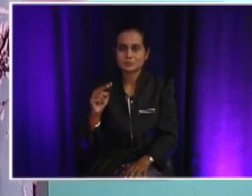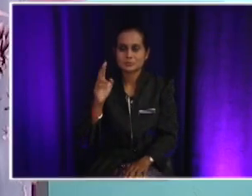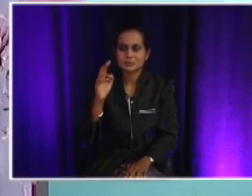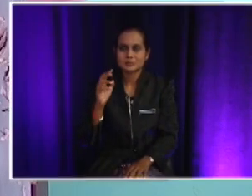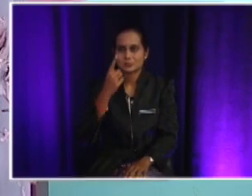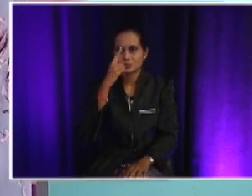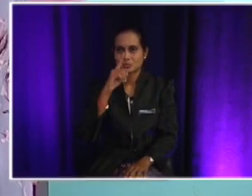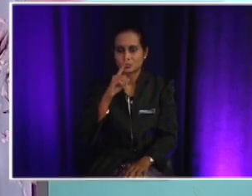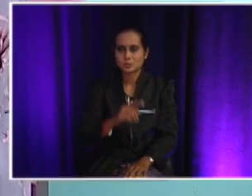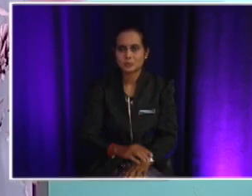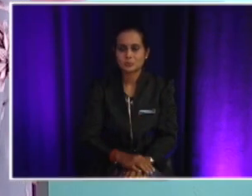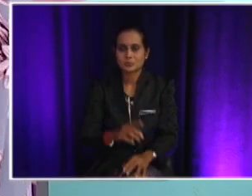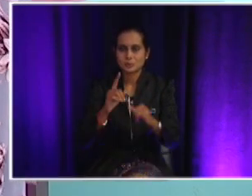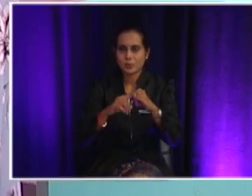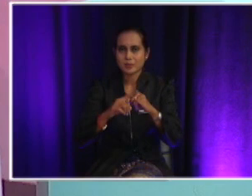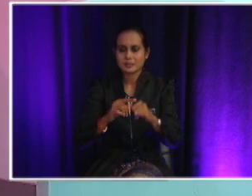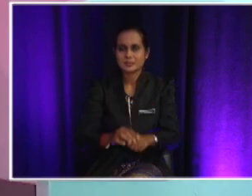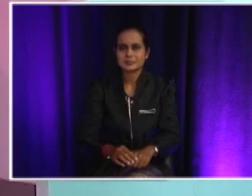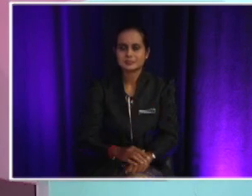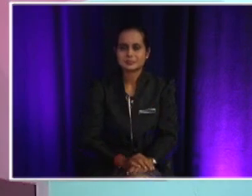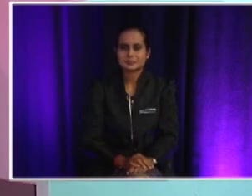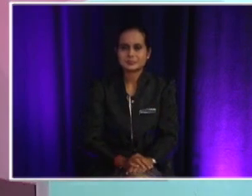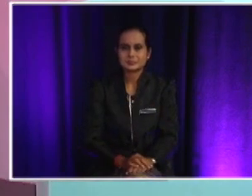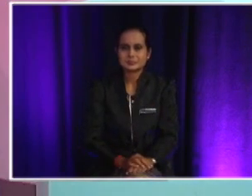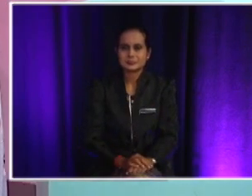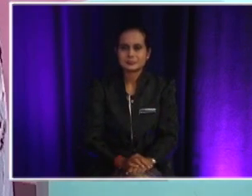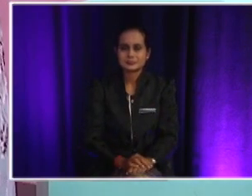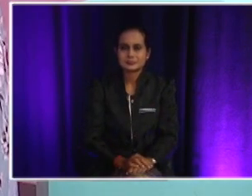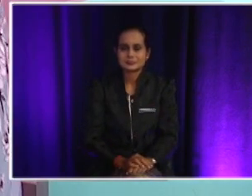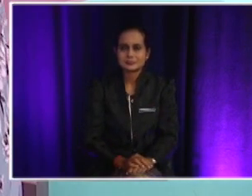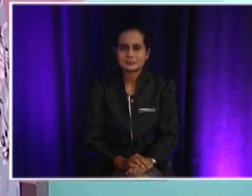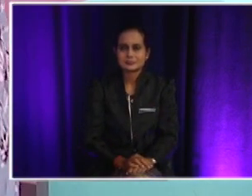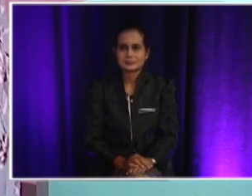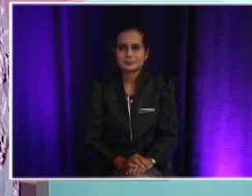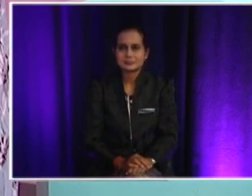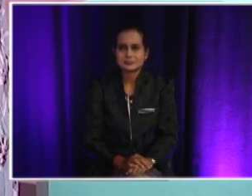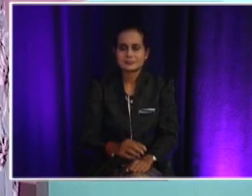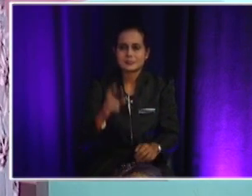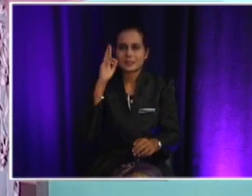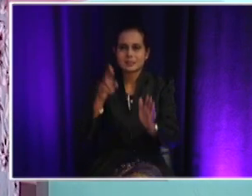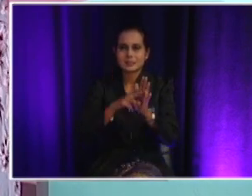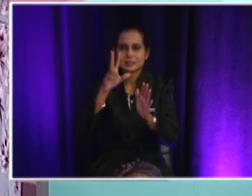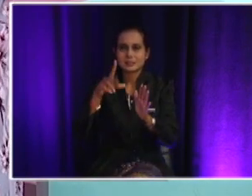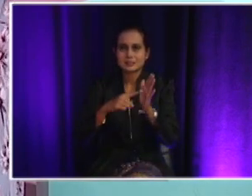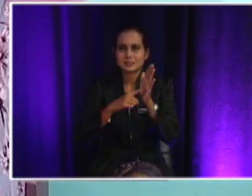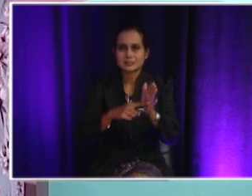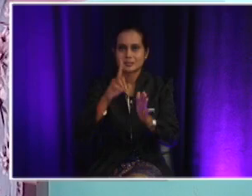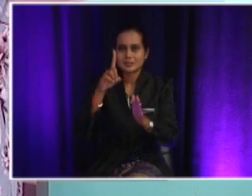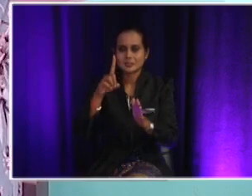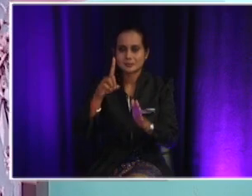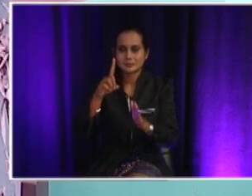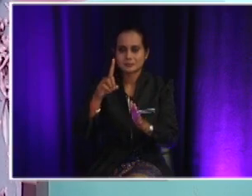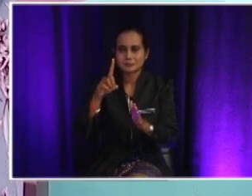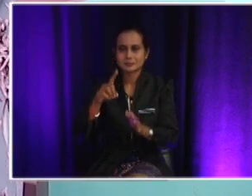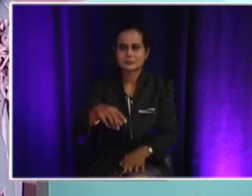yang terakhir mungkin. Okey, kita dah segmen yang akhir ni. Okey, kita tengok sini soalan. Okey, Rajah 3 menunjukkan 1 liter transistor